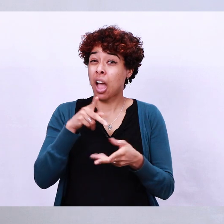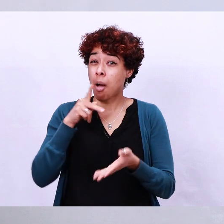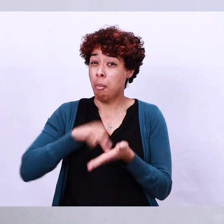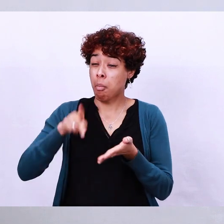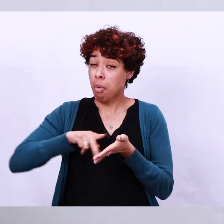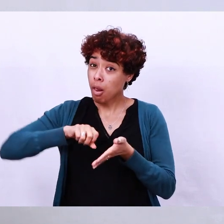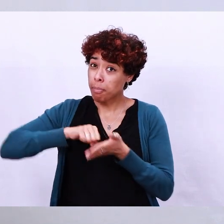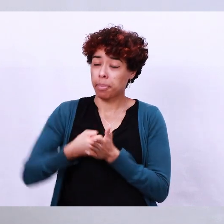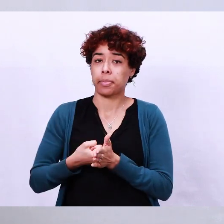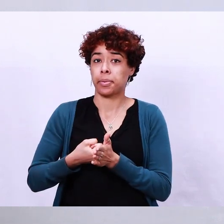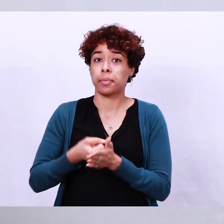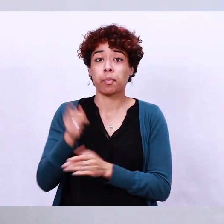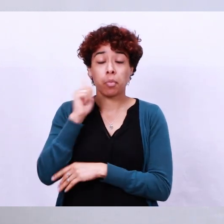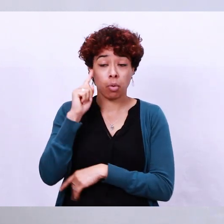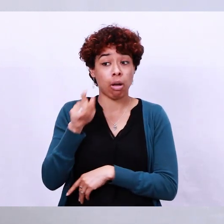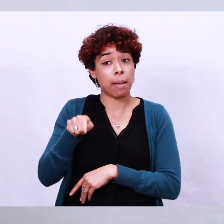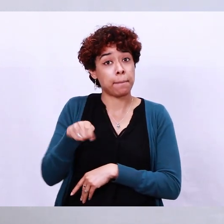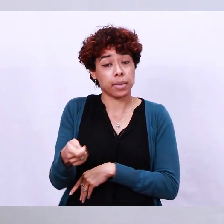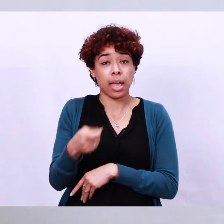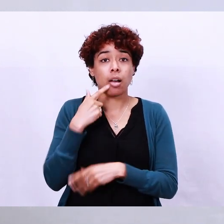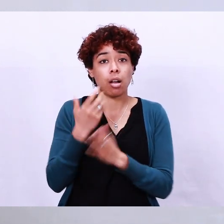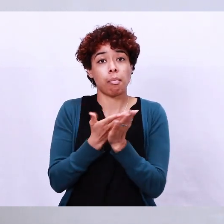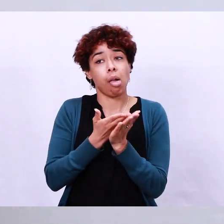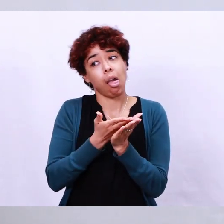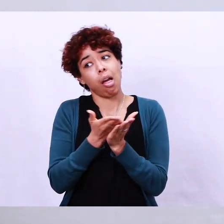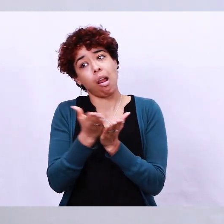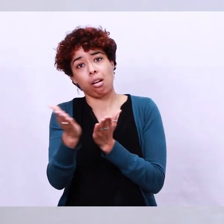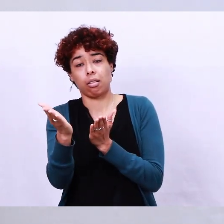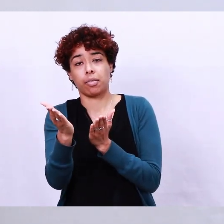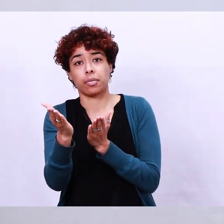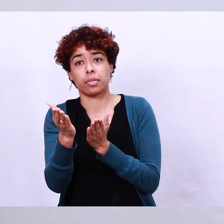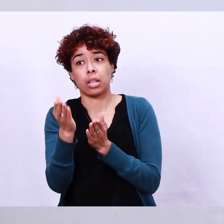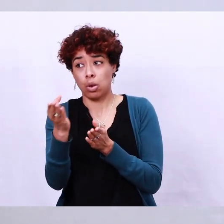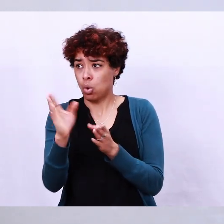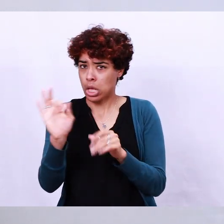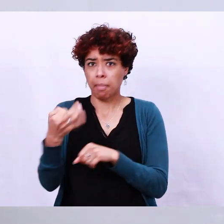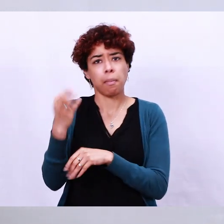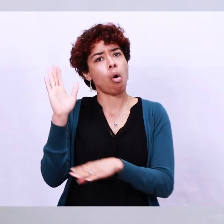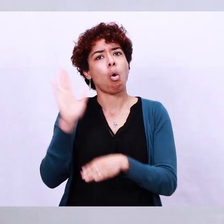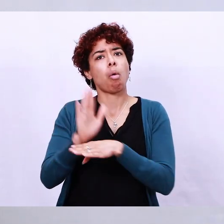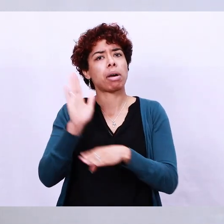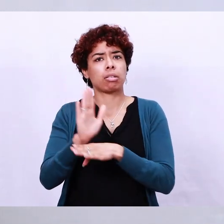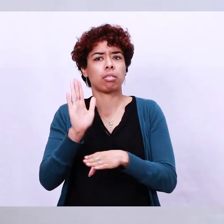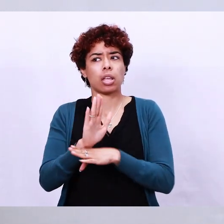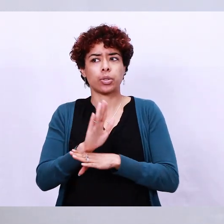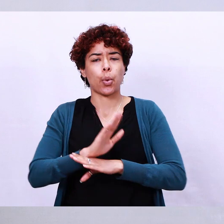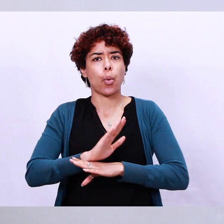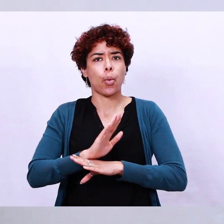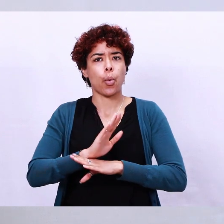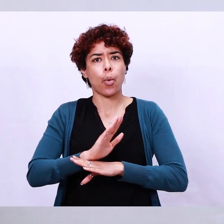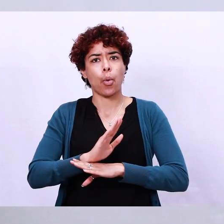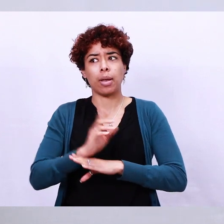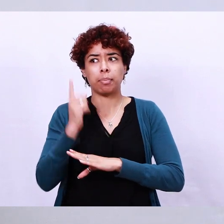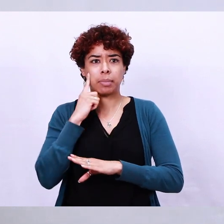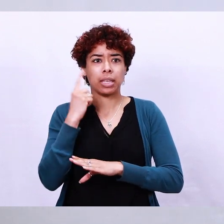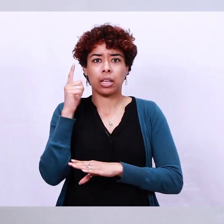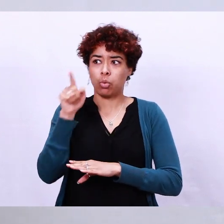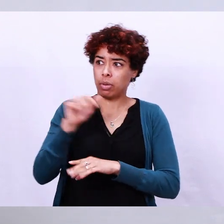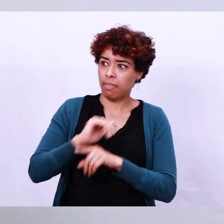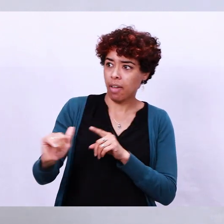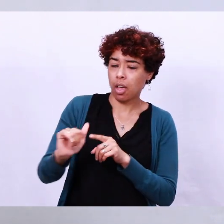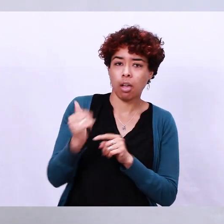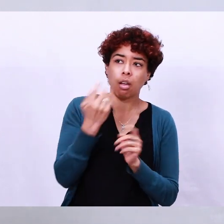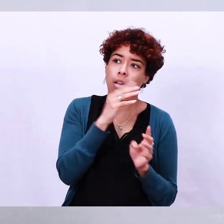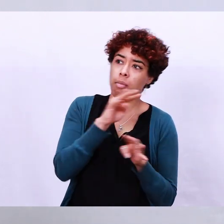endroit-là. Pourquoi ? Parce que Pierre est en train de dévier, qu'il était aussi une figure du mouvement, et que là, tout d'un coup, s'il lui faisait ça, c'est